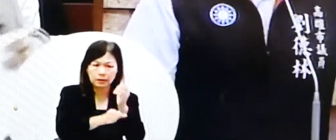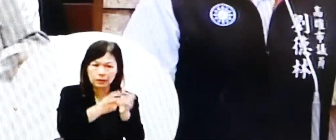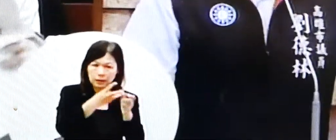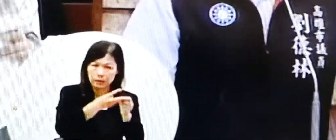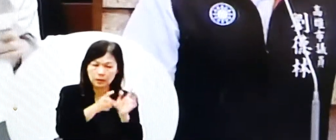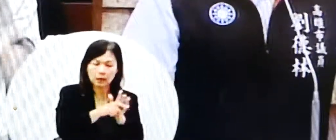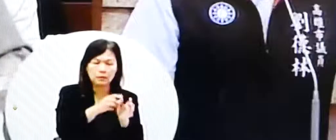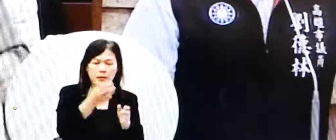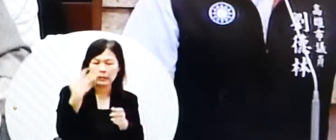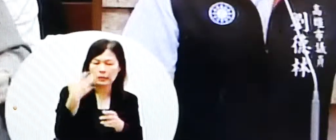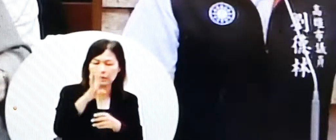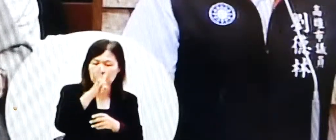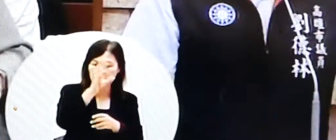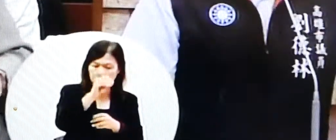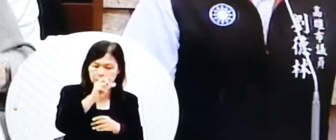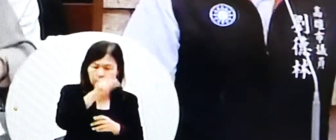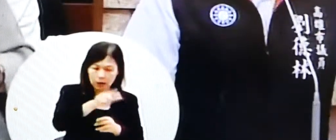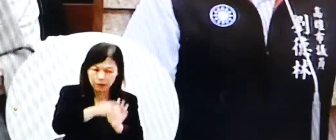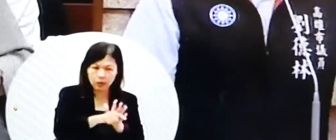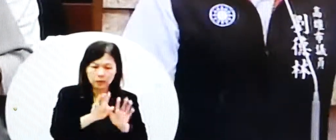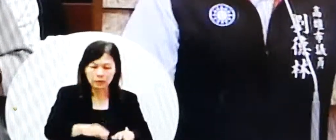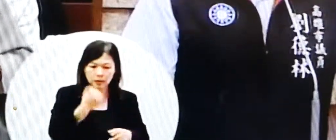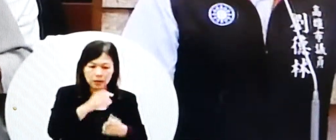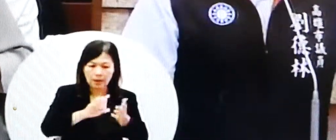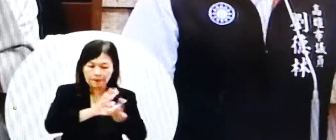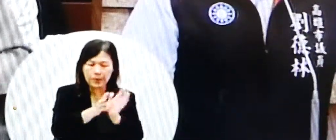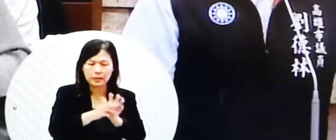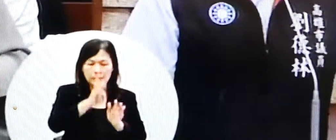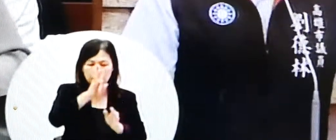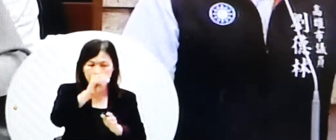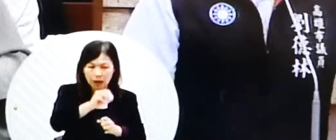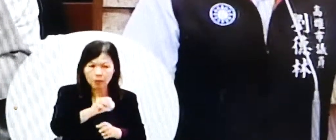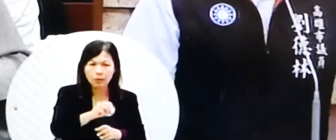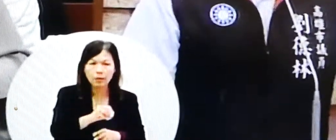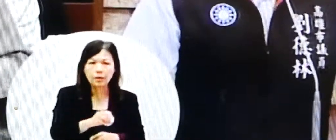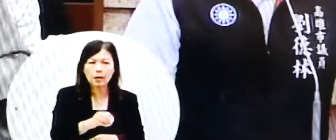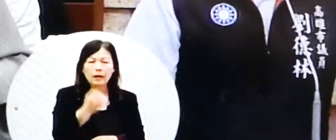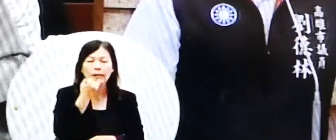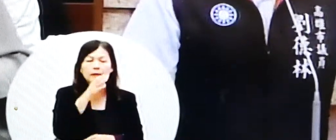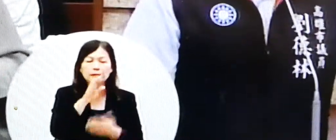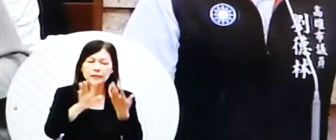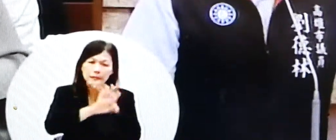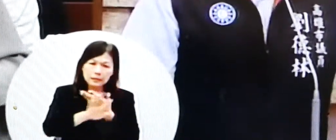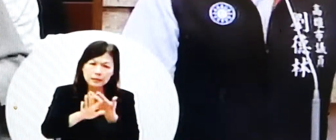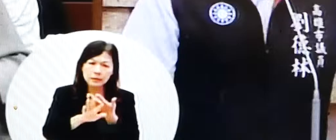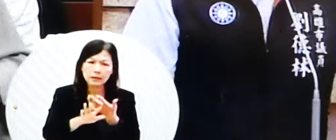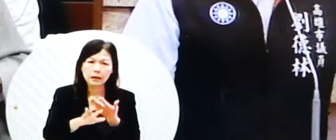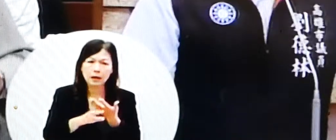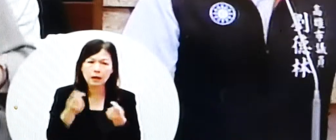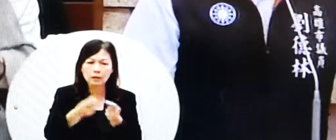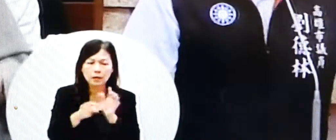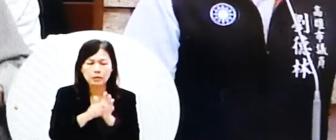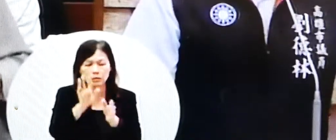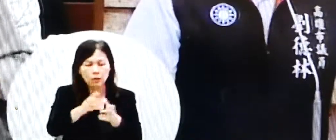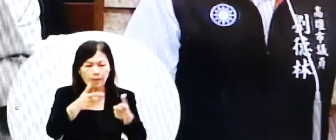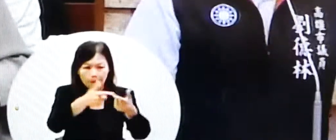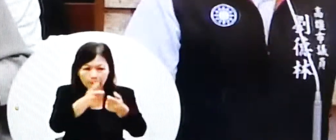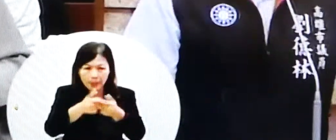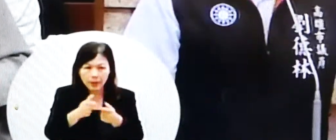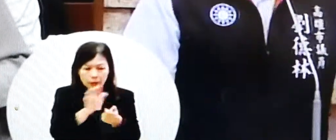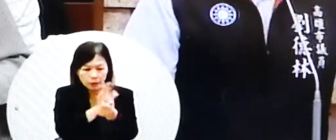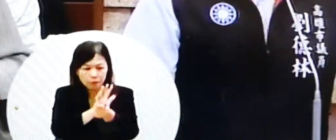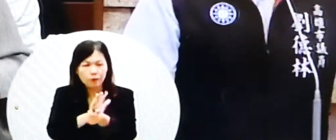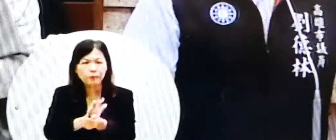三胎是30000，但是其他还有相对的配套措施也一并来